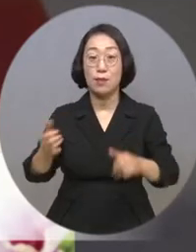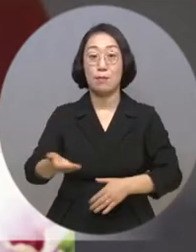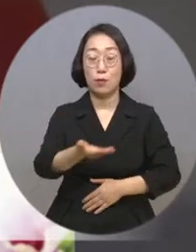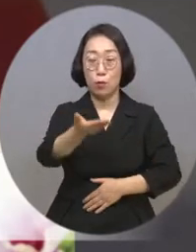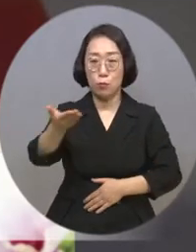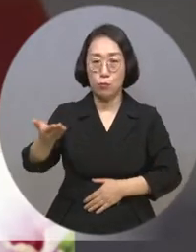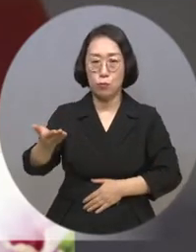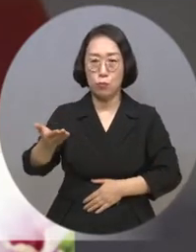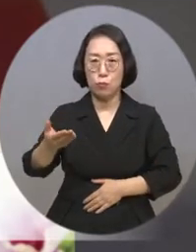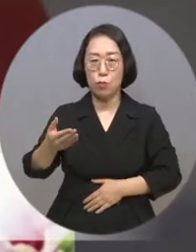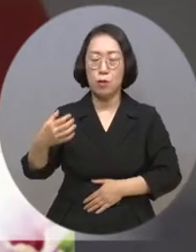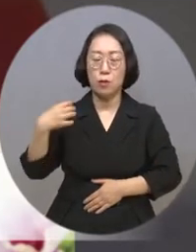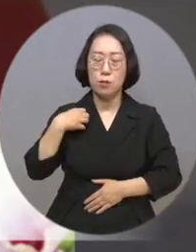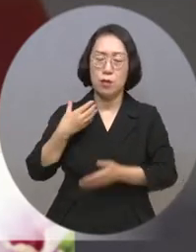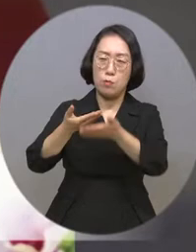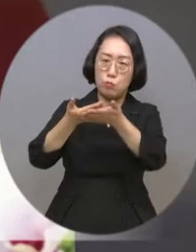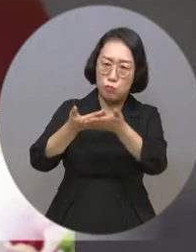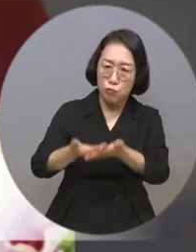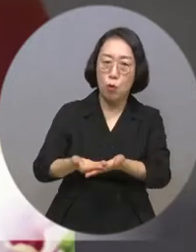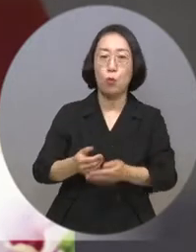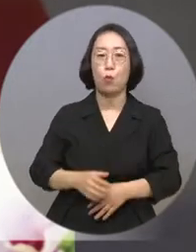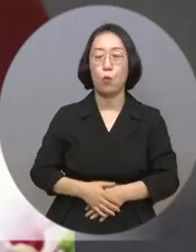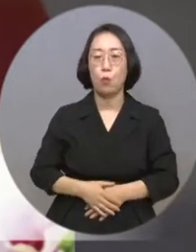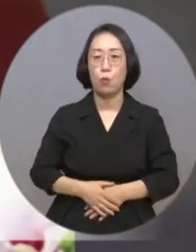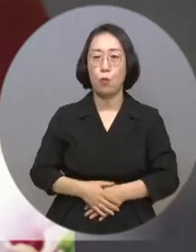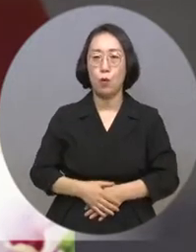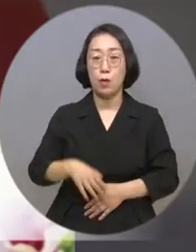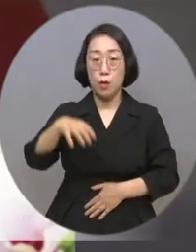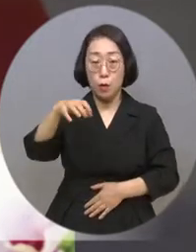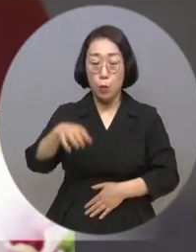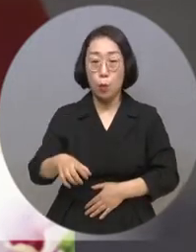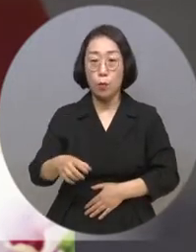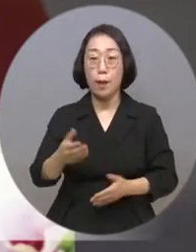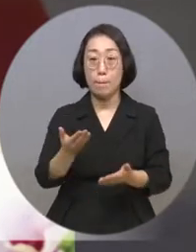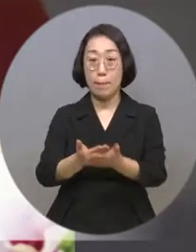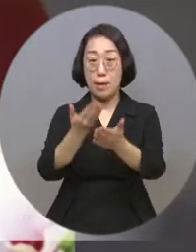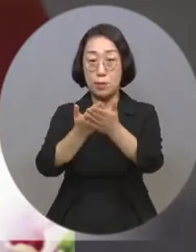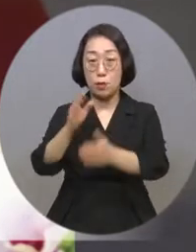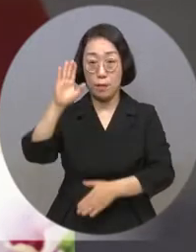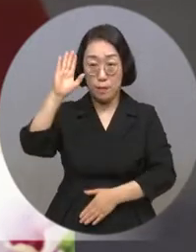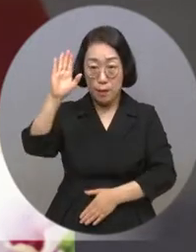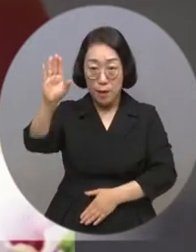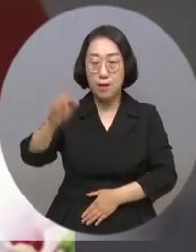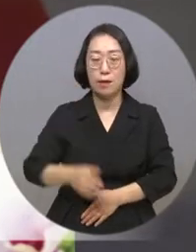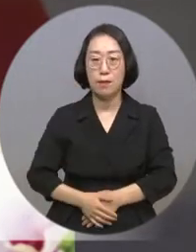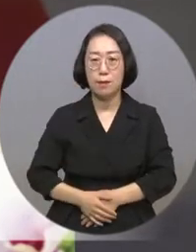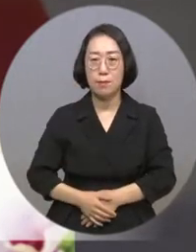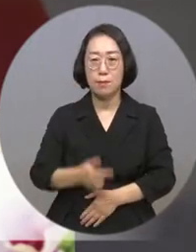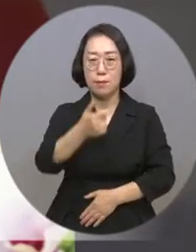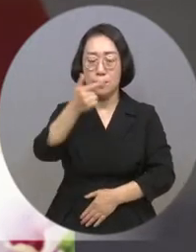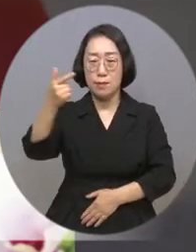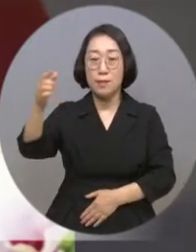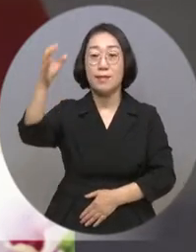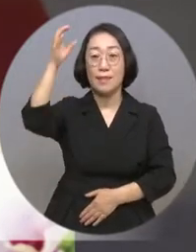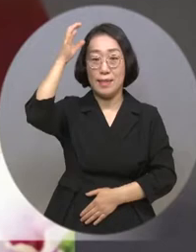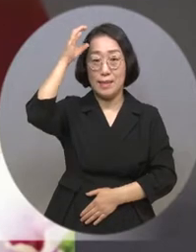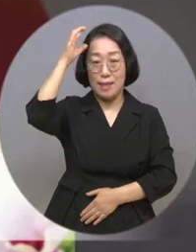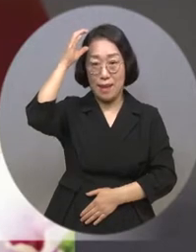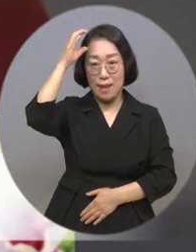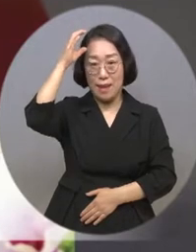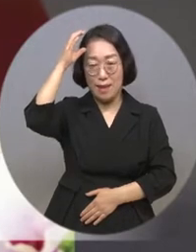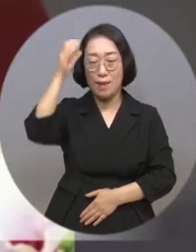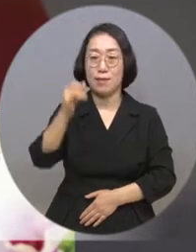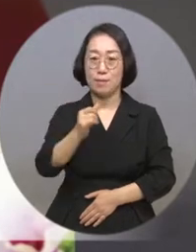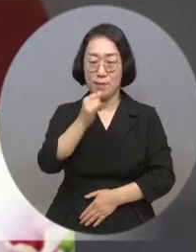지금 저는 무거운 소임과 함께 의정부의 발전된 내일에 대한 벅찬 기대감으로